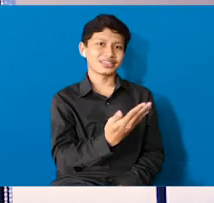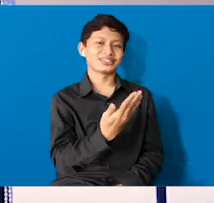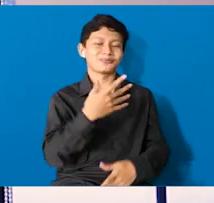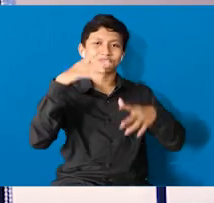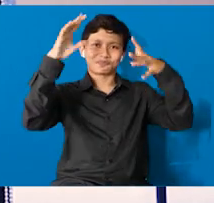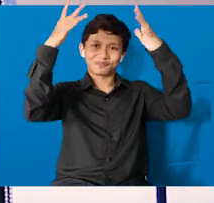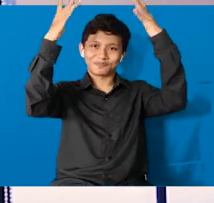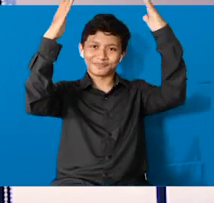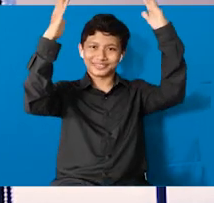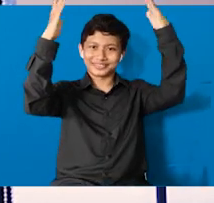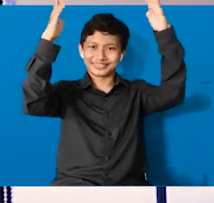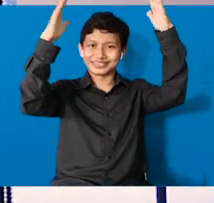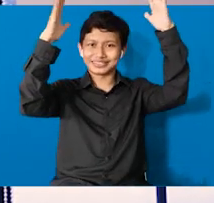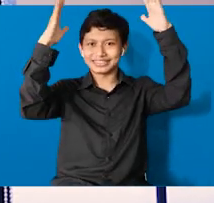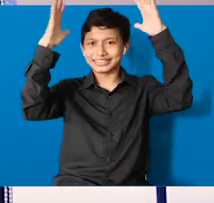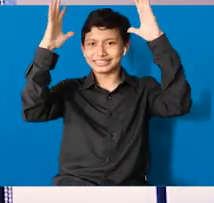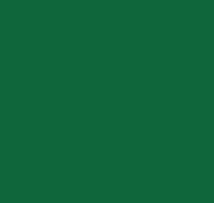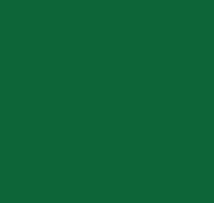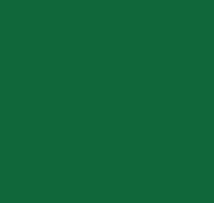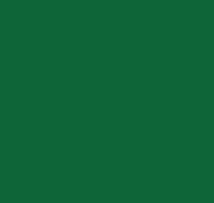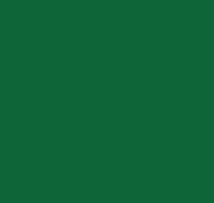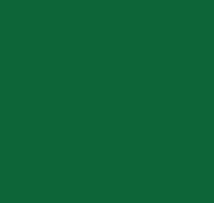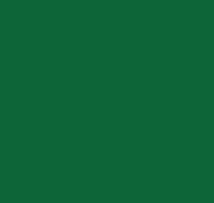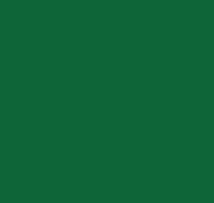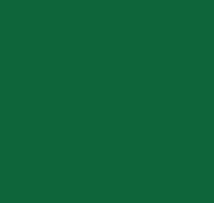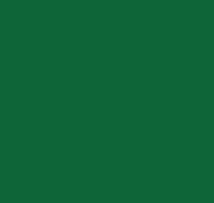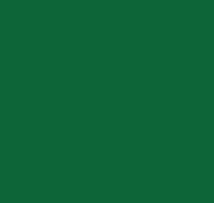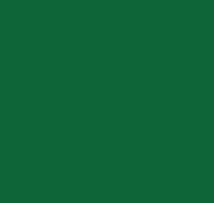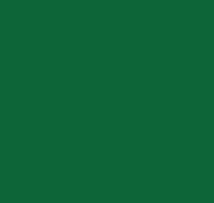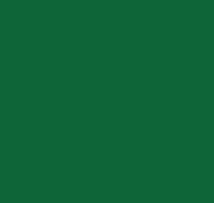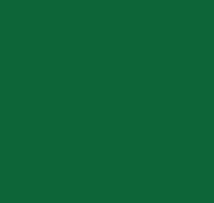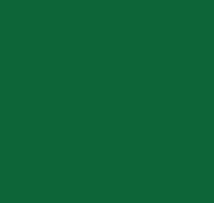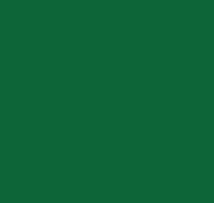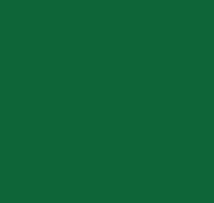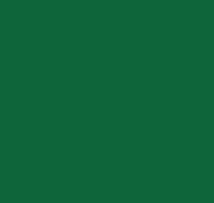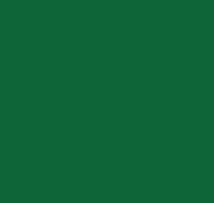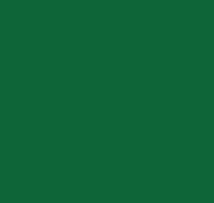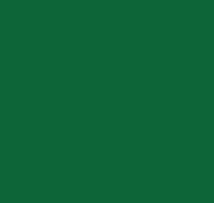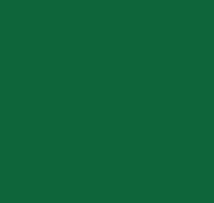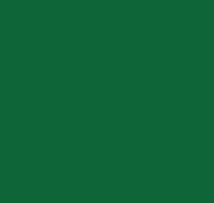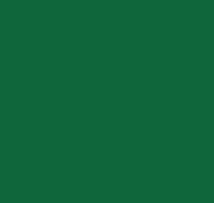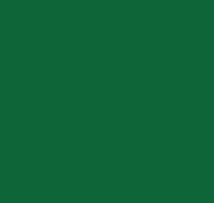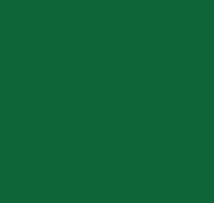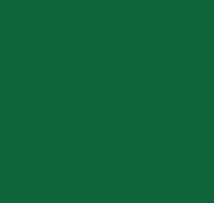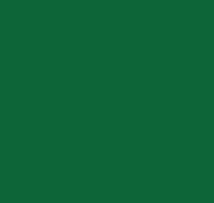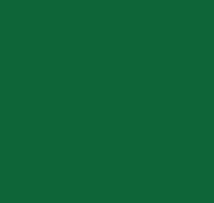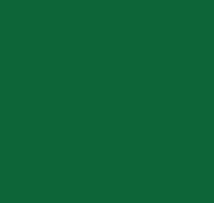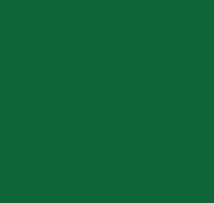kasih. We'll be right back.